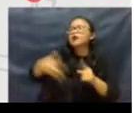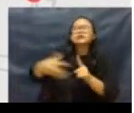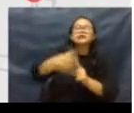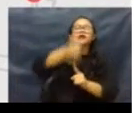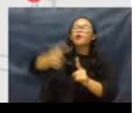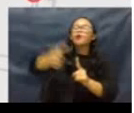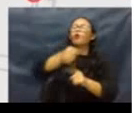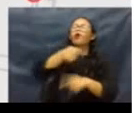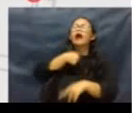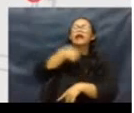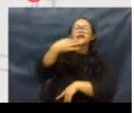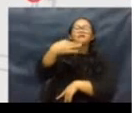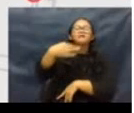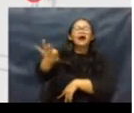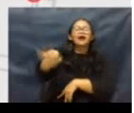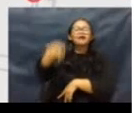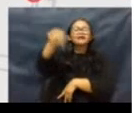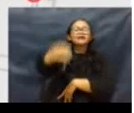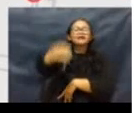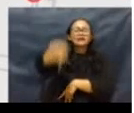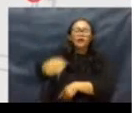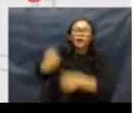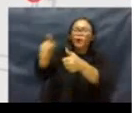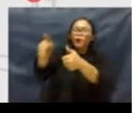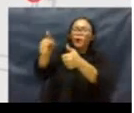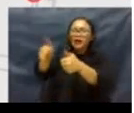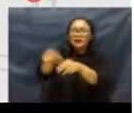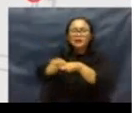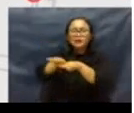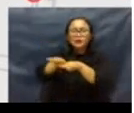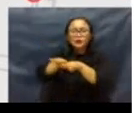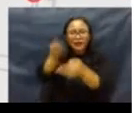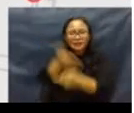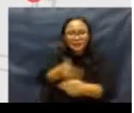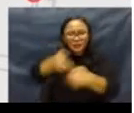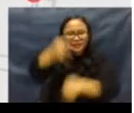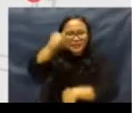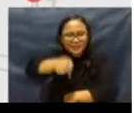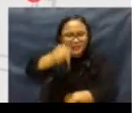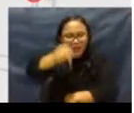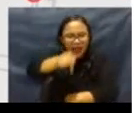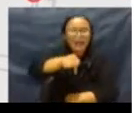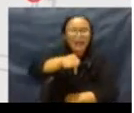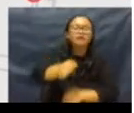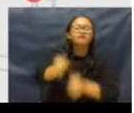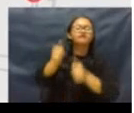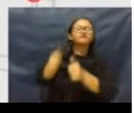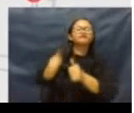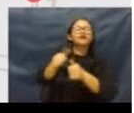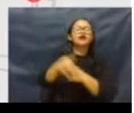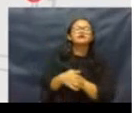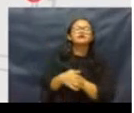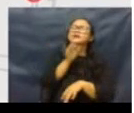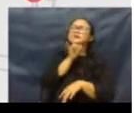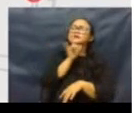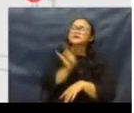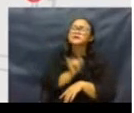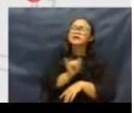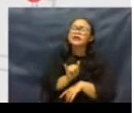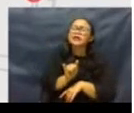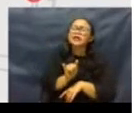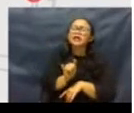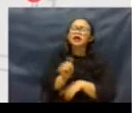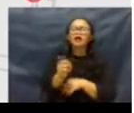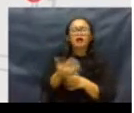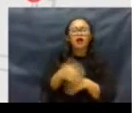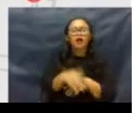kekinian. Waduh, ini benar-benar mengikuti zaman dan mengikuti ibaratnya apa ya, tempo teknologi